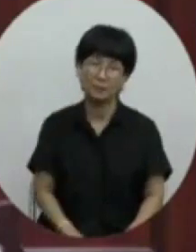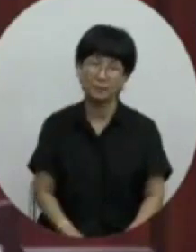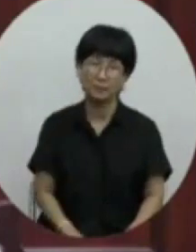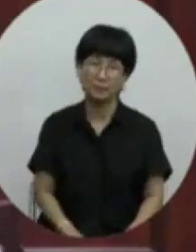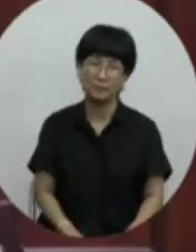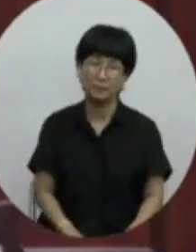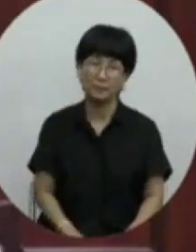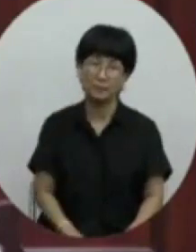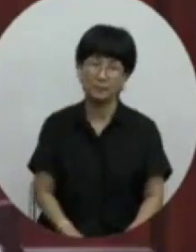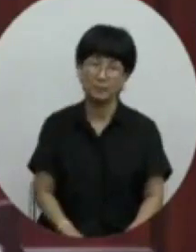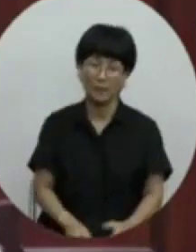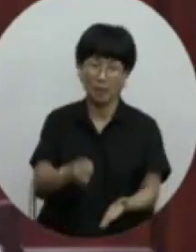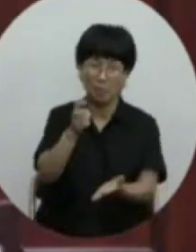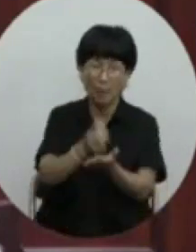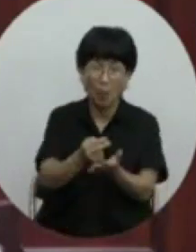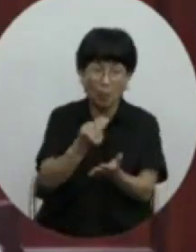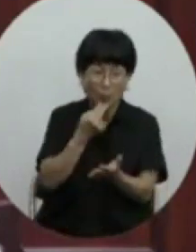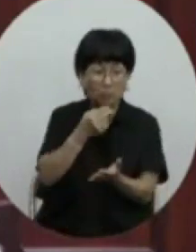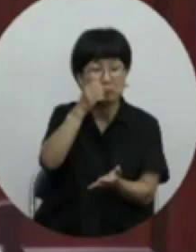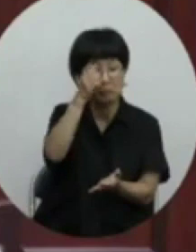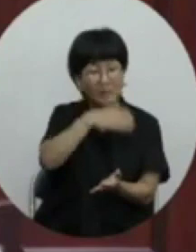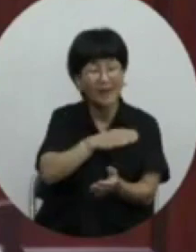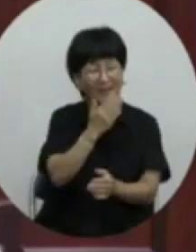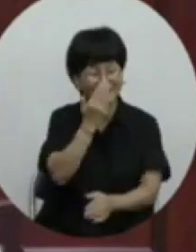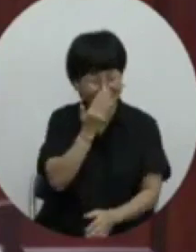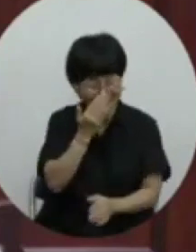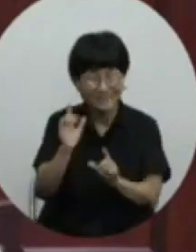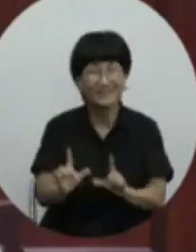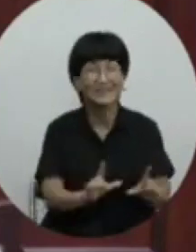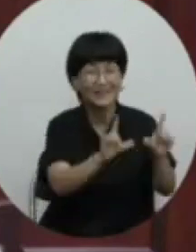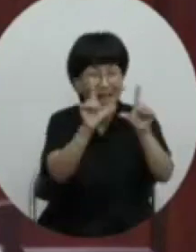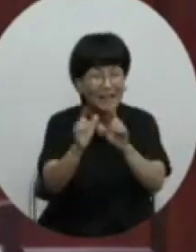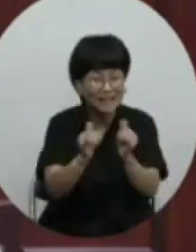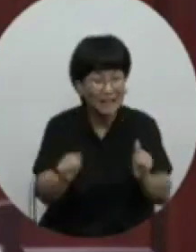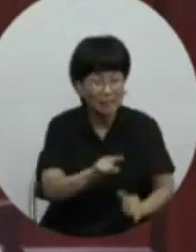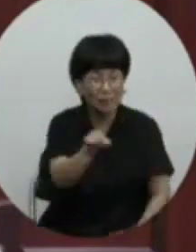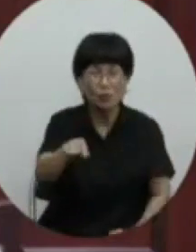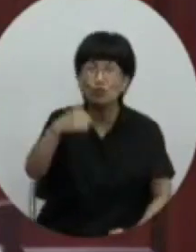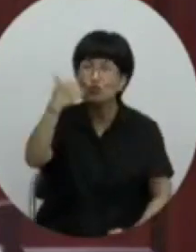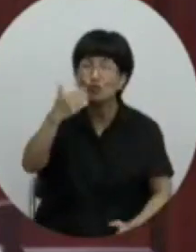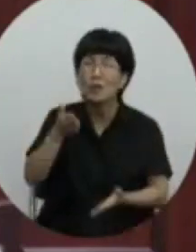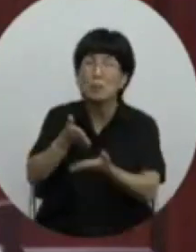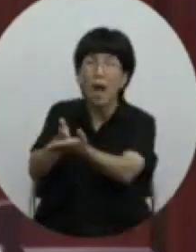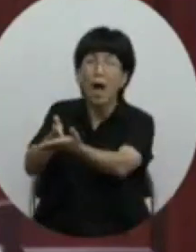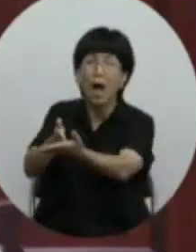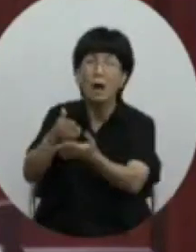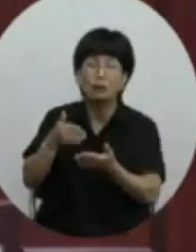과연 법 없이 살아온 우리 주민들은 어디에 하소연해야 합니까?